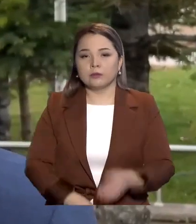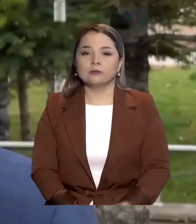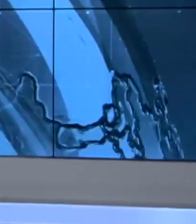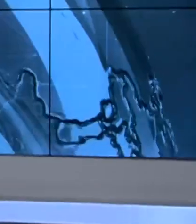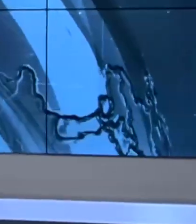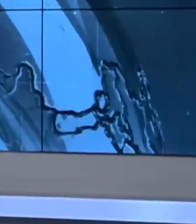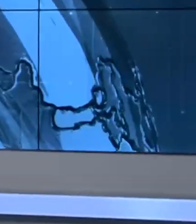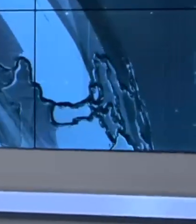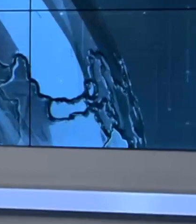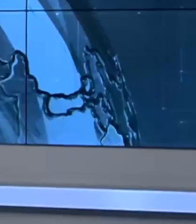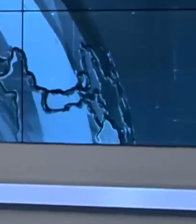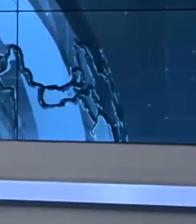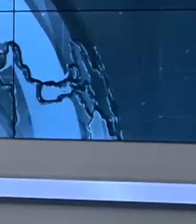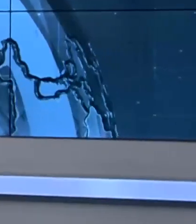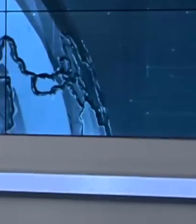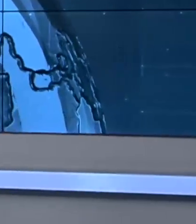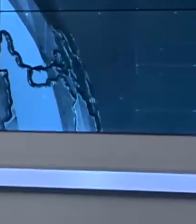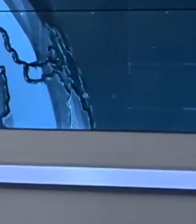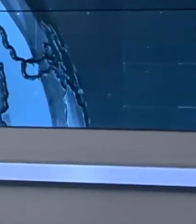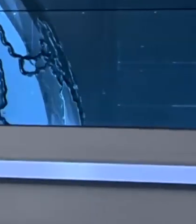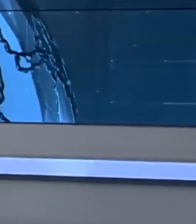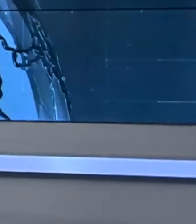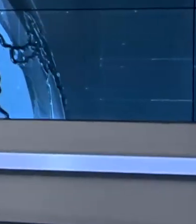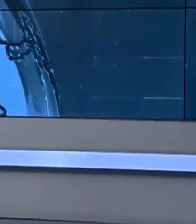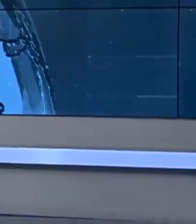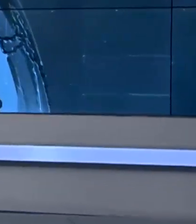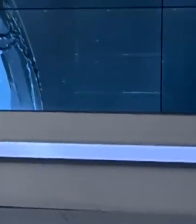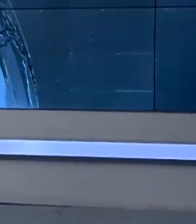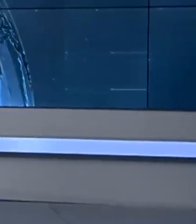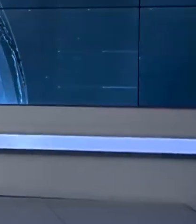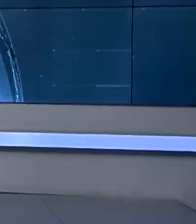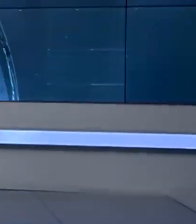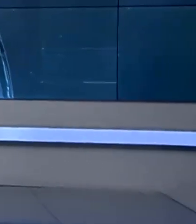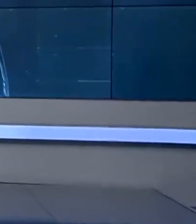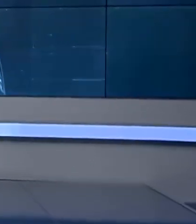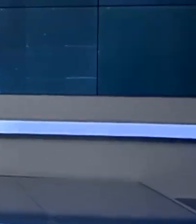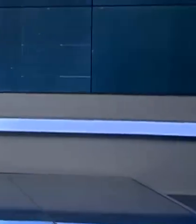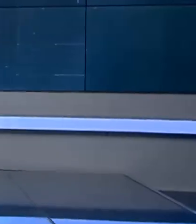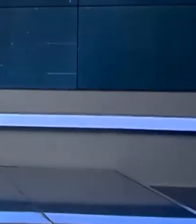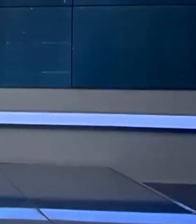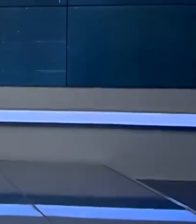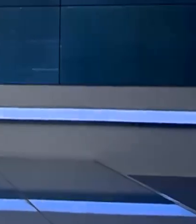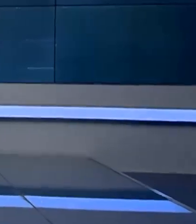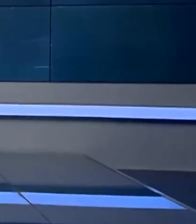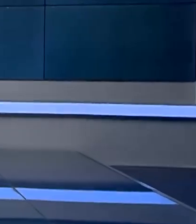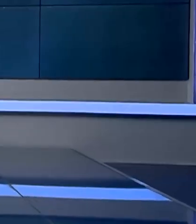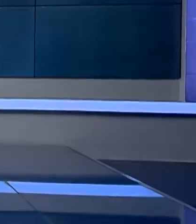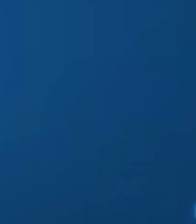Әзірге осы кезекті шығарылым 15:00-де. Жүздескенше.